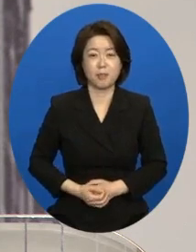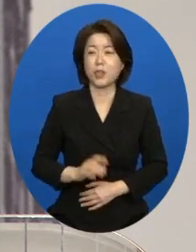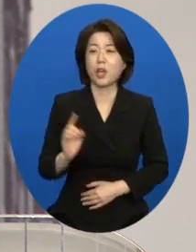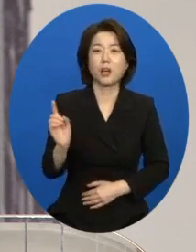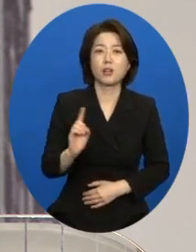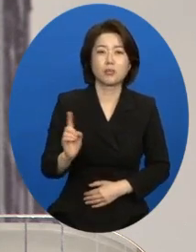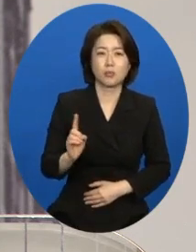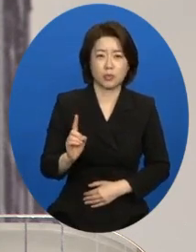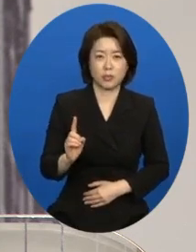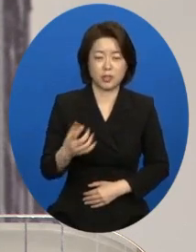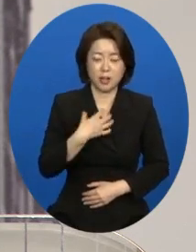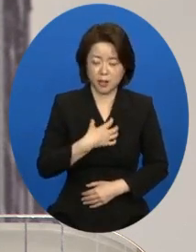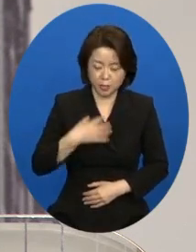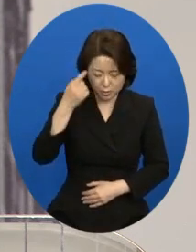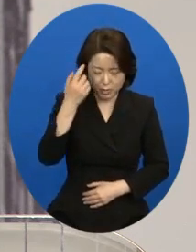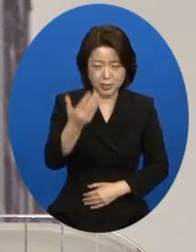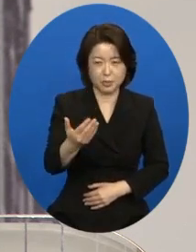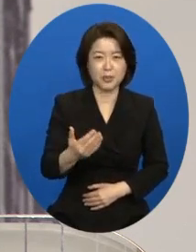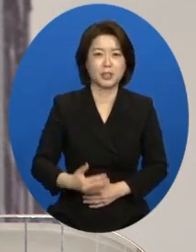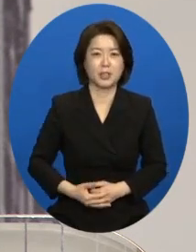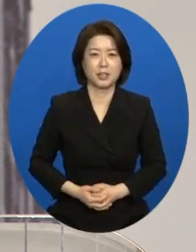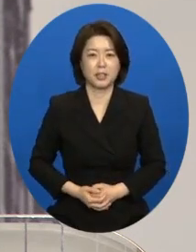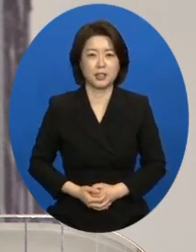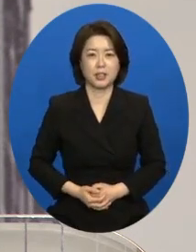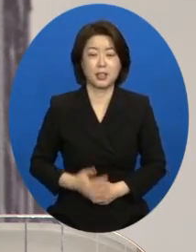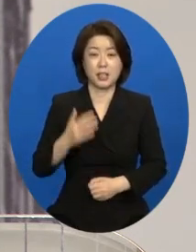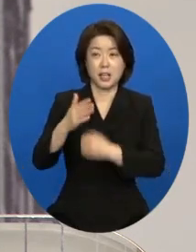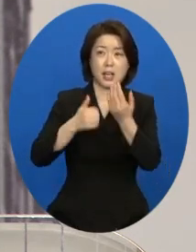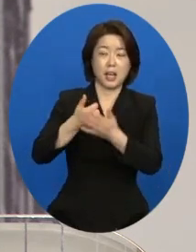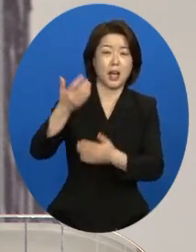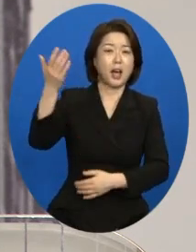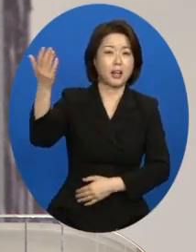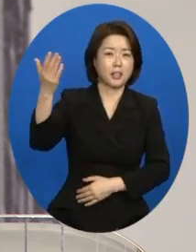무엇을 걱정하십니까?